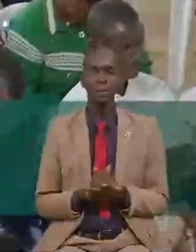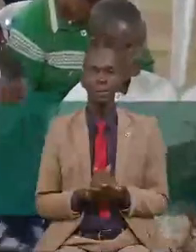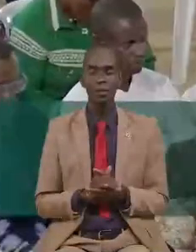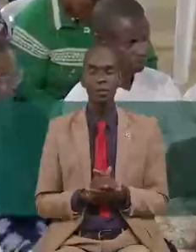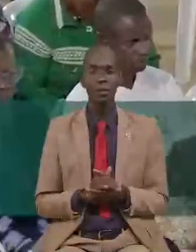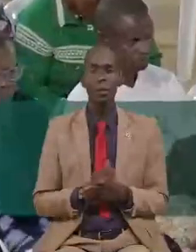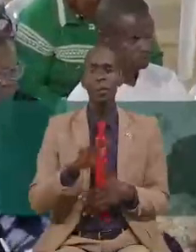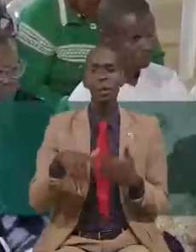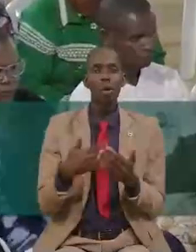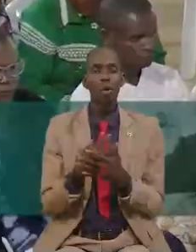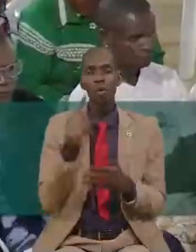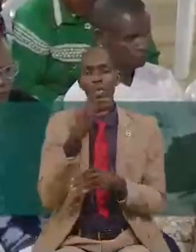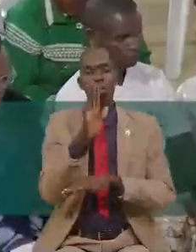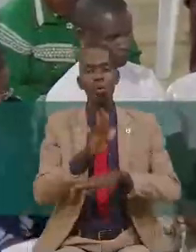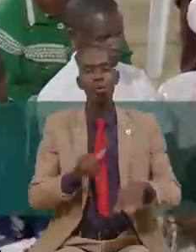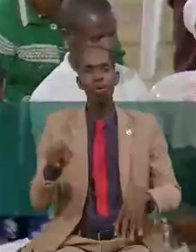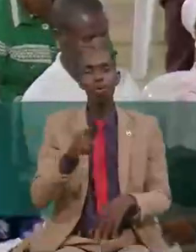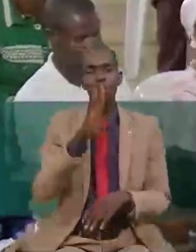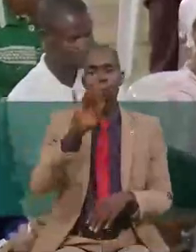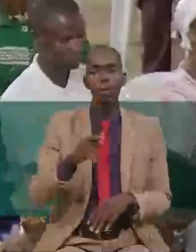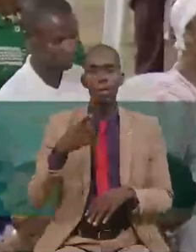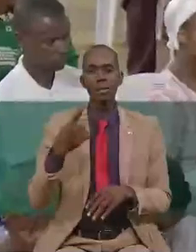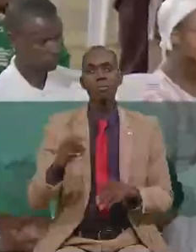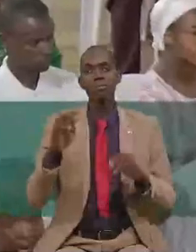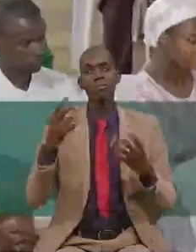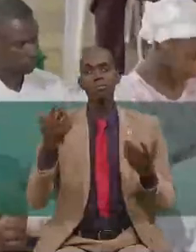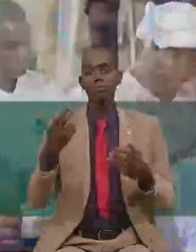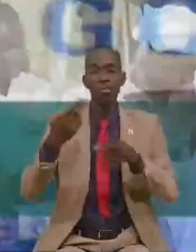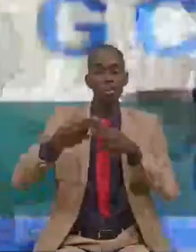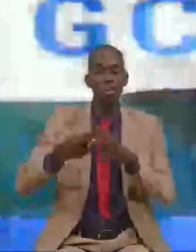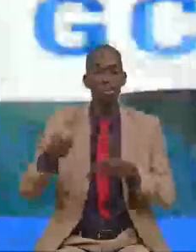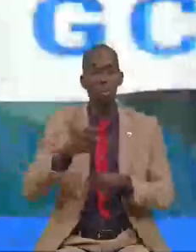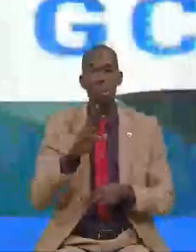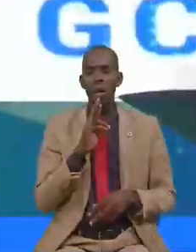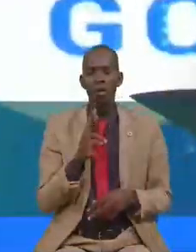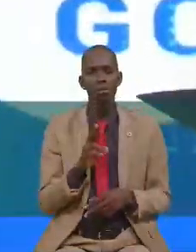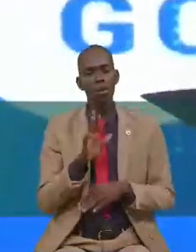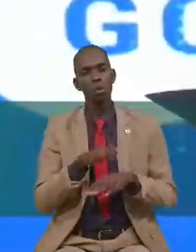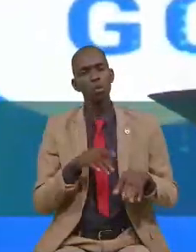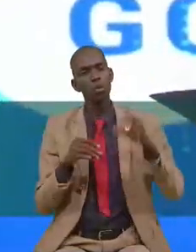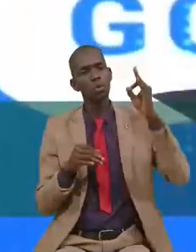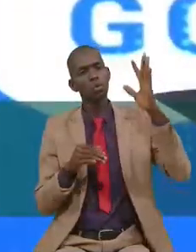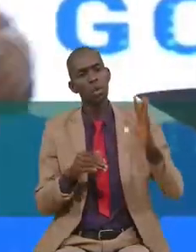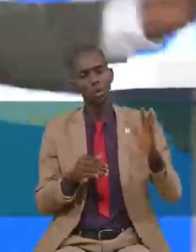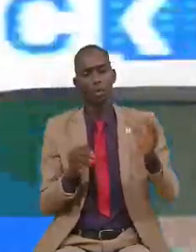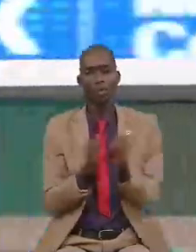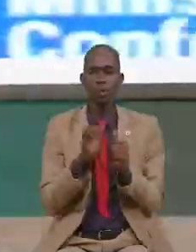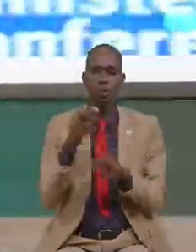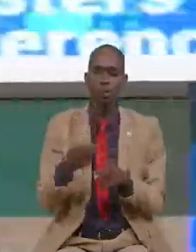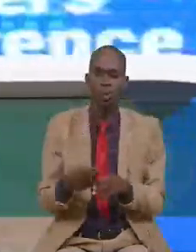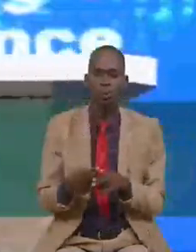Ceux qui t'appellent par le titre que tu as, pasteur, et ils mentionnent ton nom, et ils